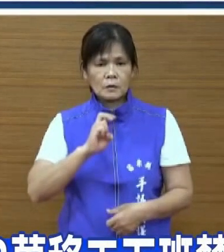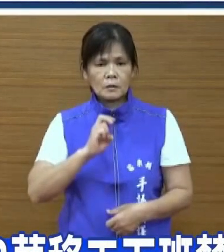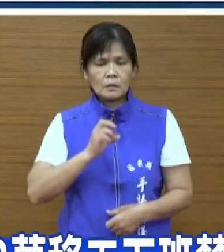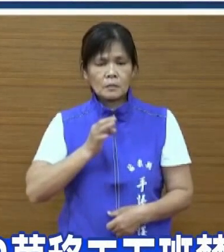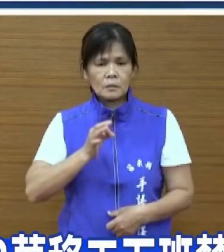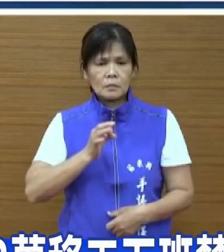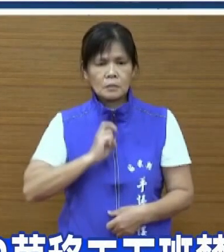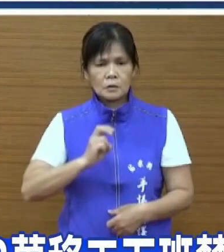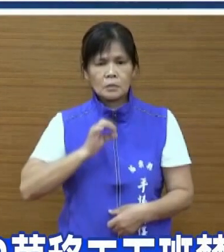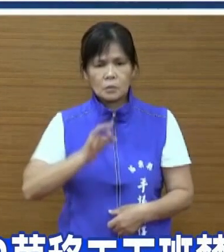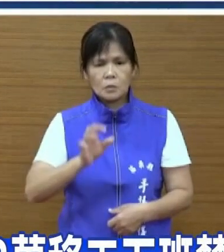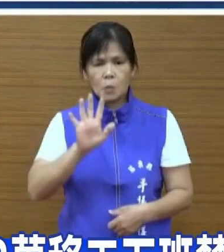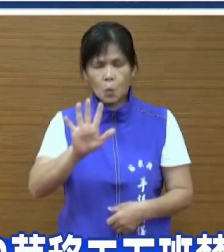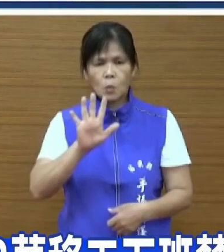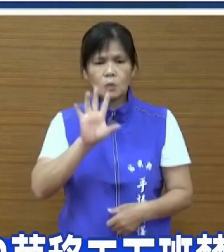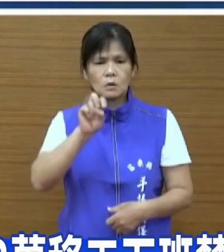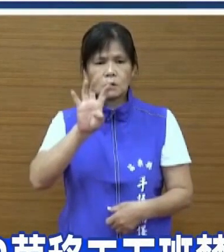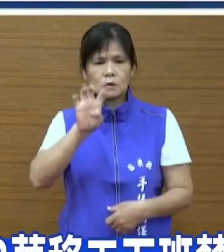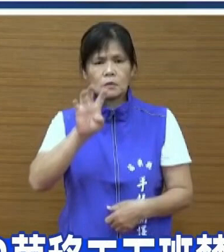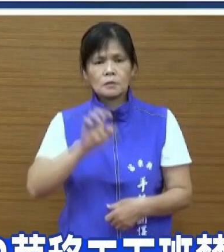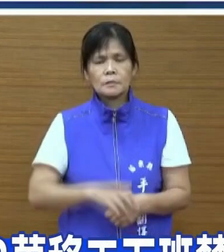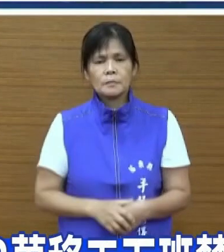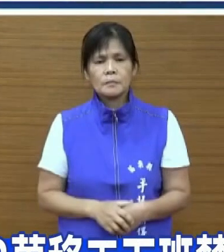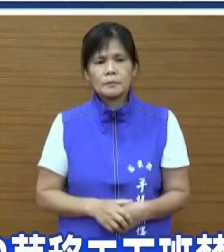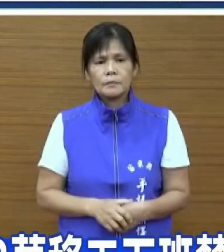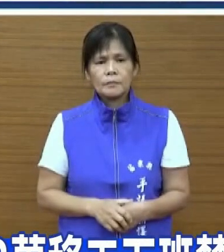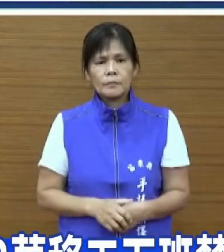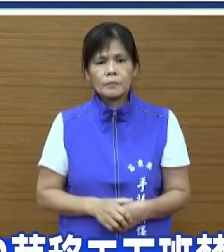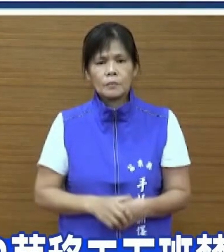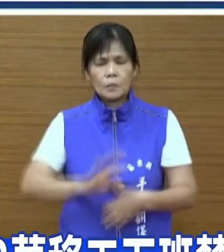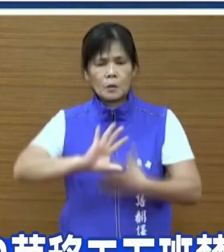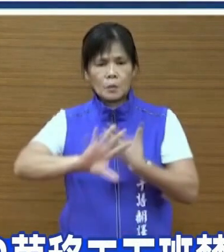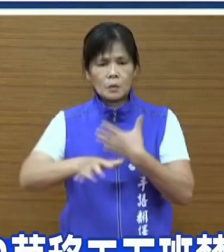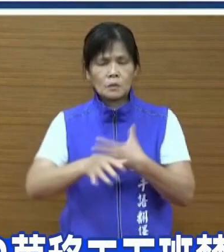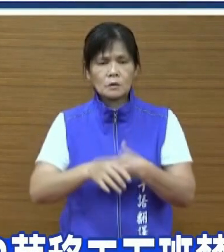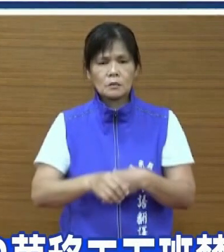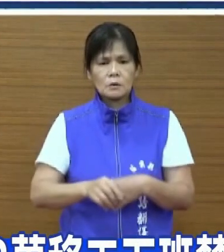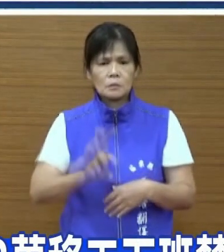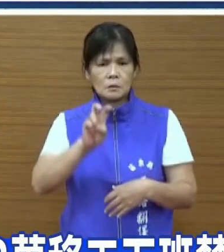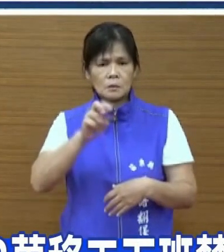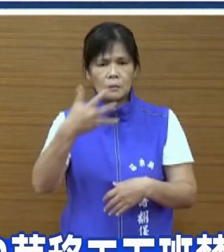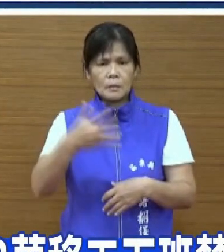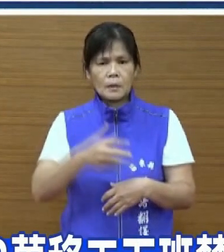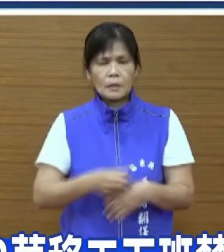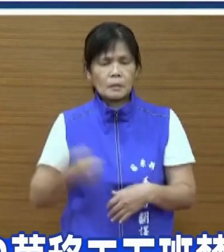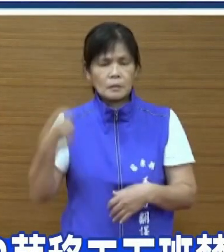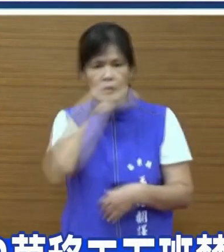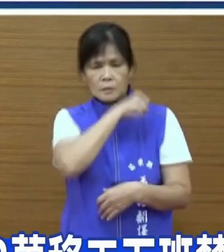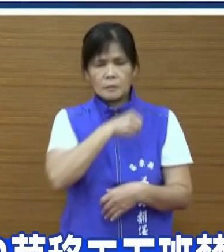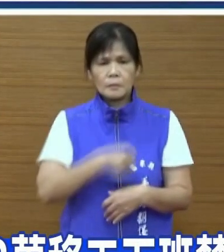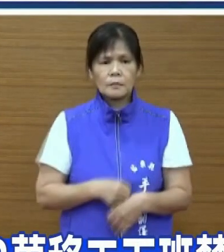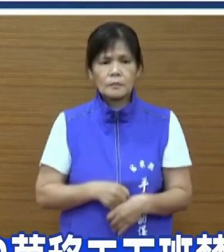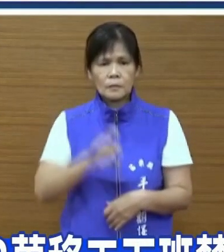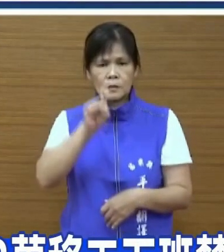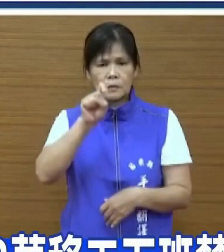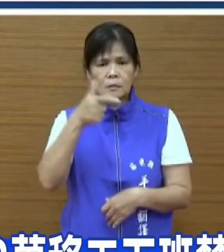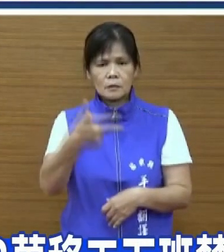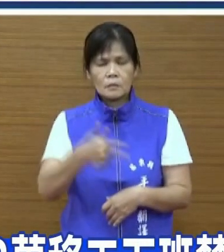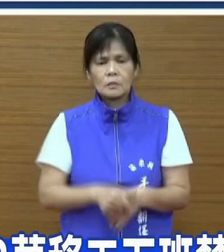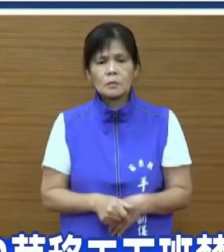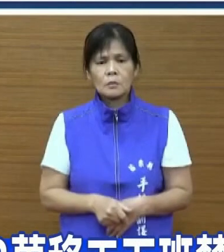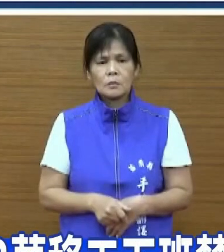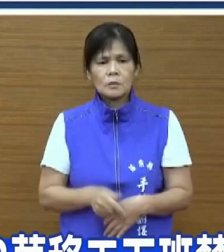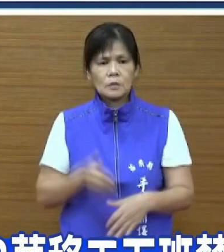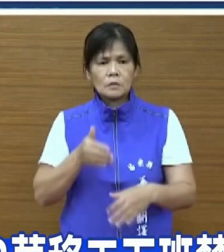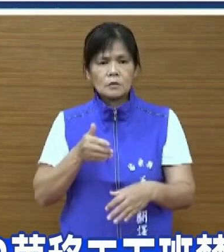案有44例，而这个外籍移工有28例，本国的有16例。那